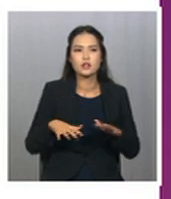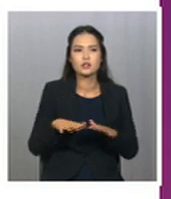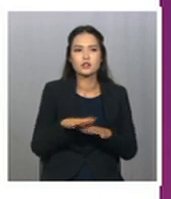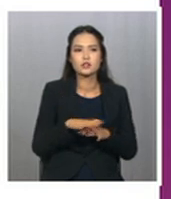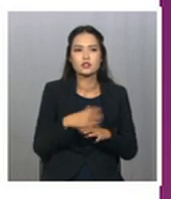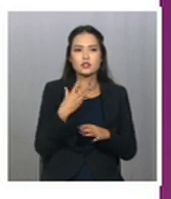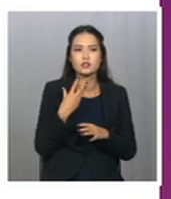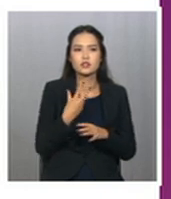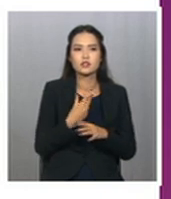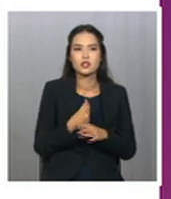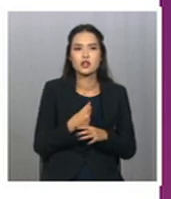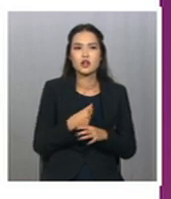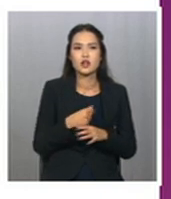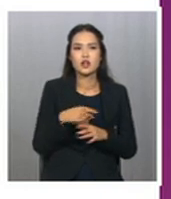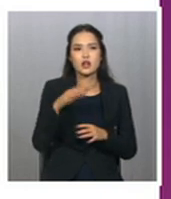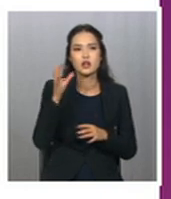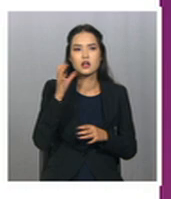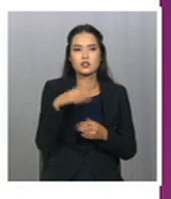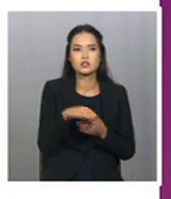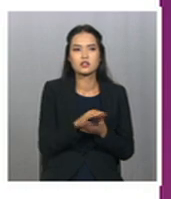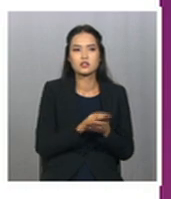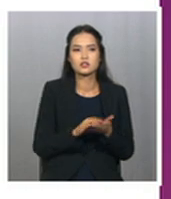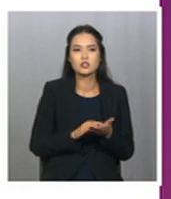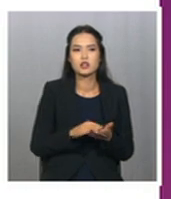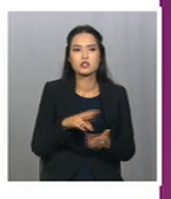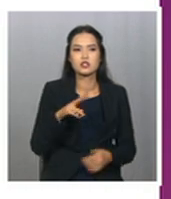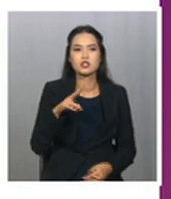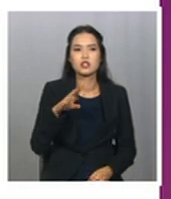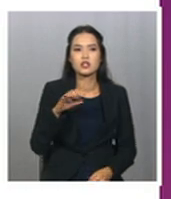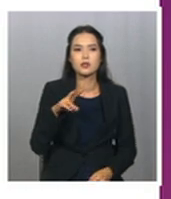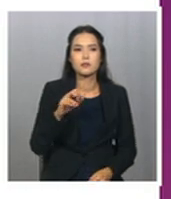ақын, жазушы, қазақ зиялыларының бірі.